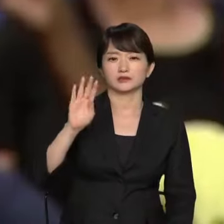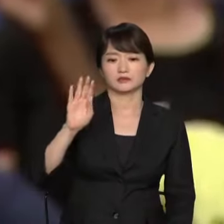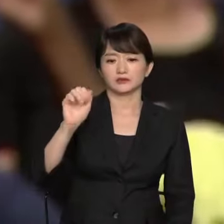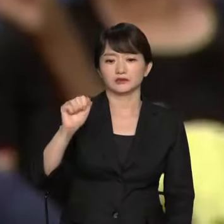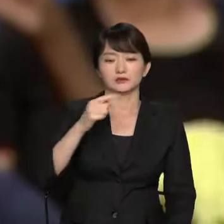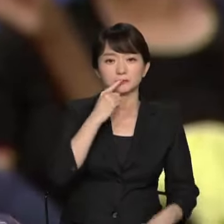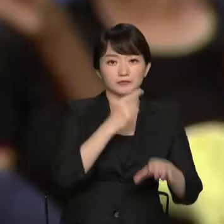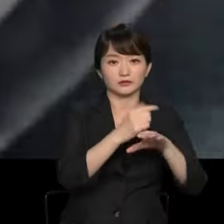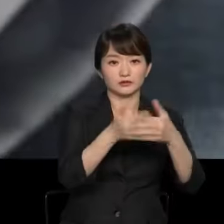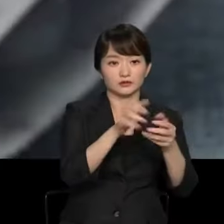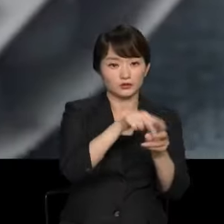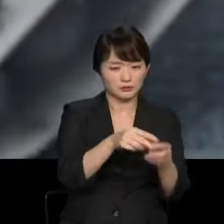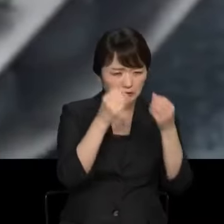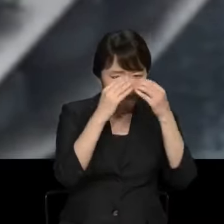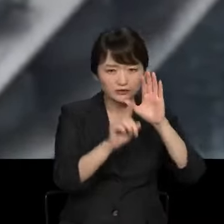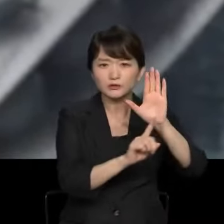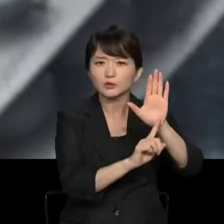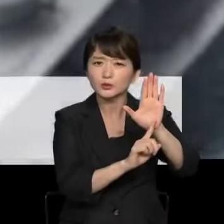공개했습니다